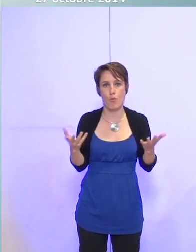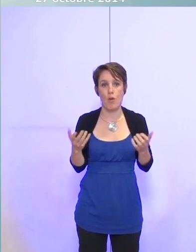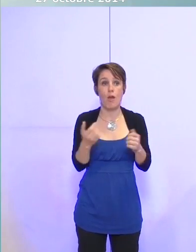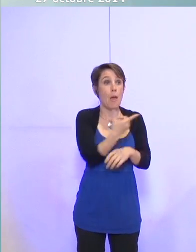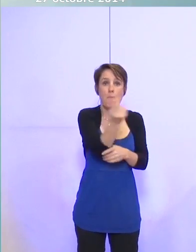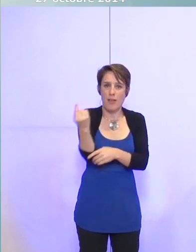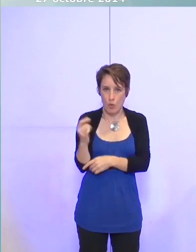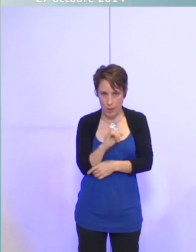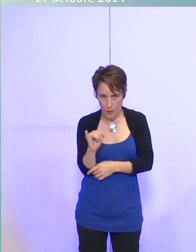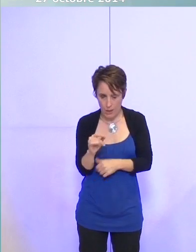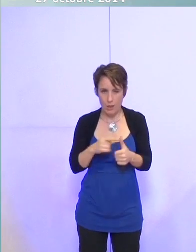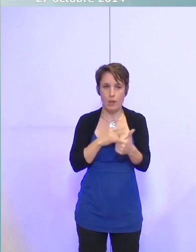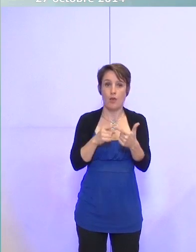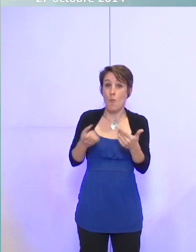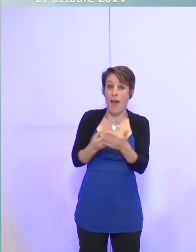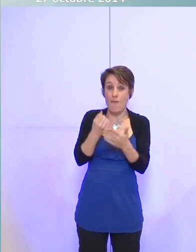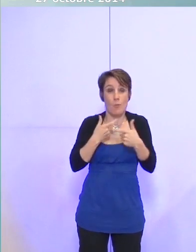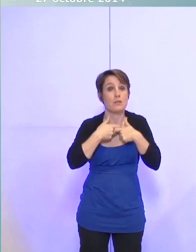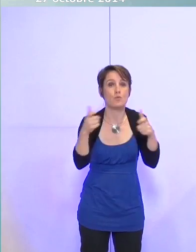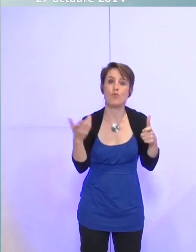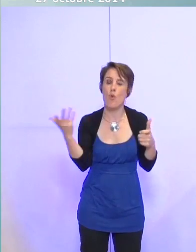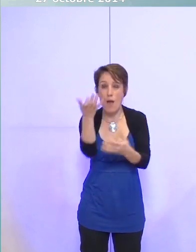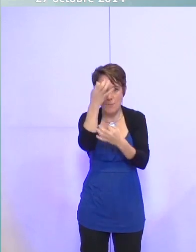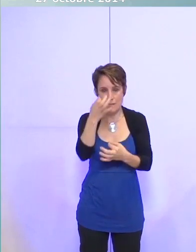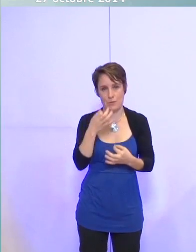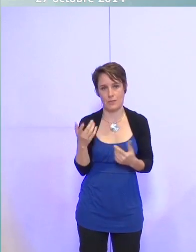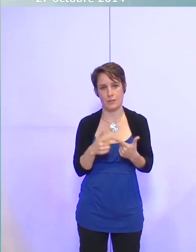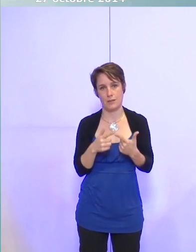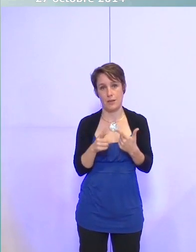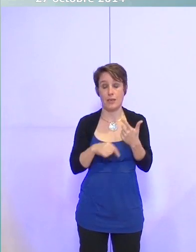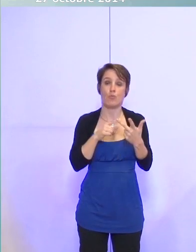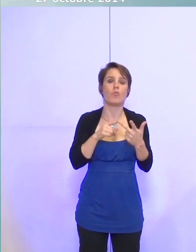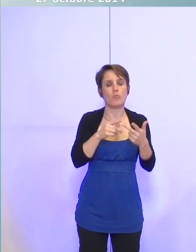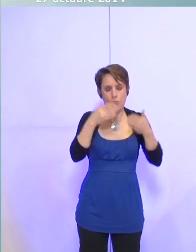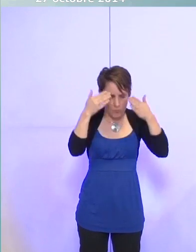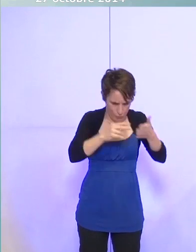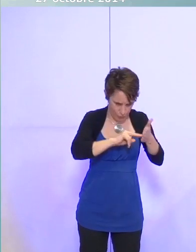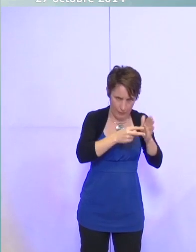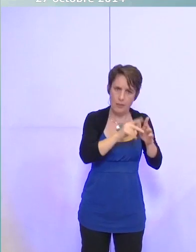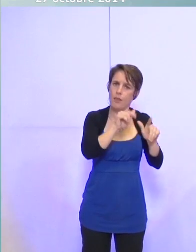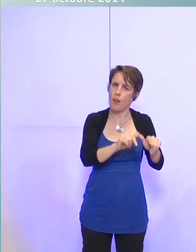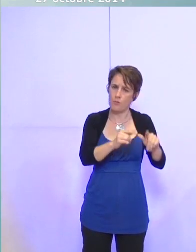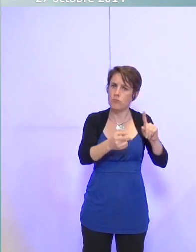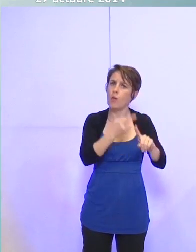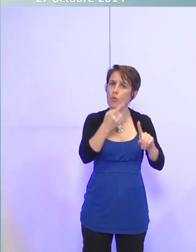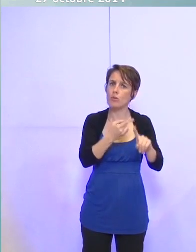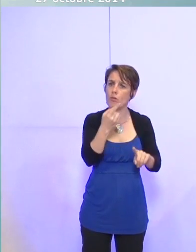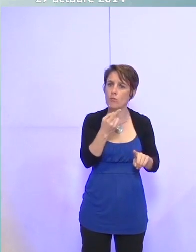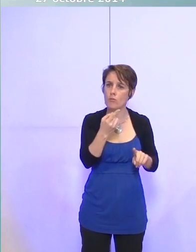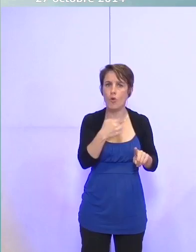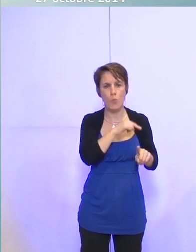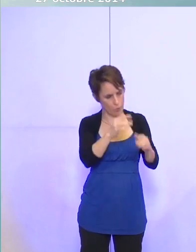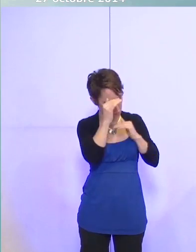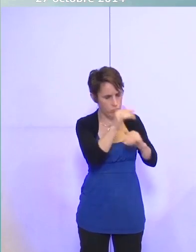quelles données exactement seront mises à disposition ? Et surtout, au-delà du technicien, et il est normal qu'on s'appuie sur